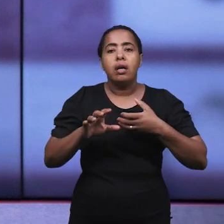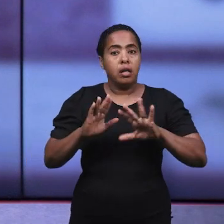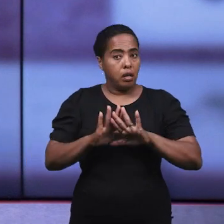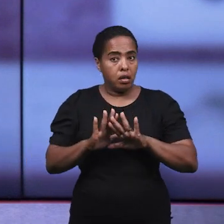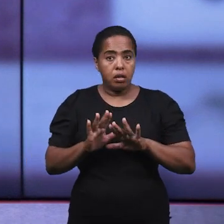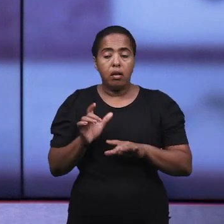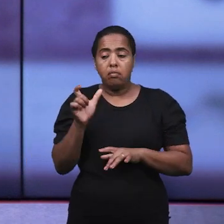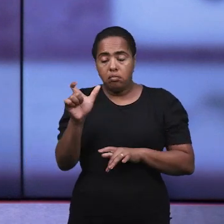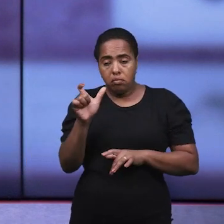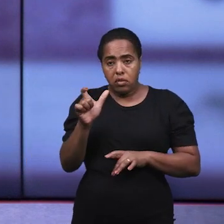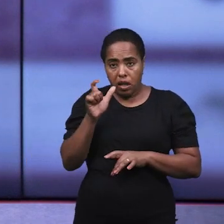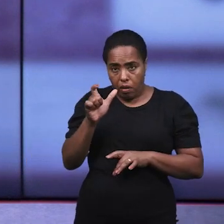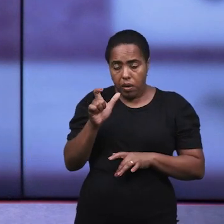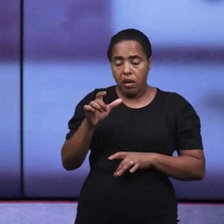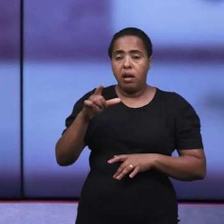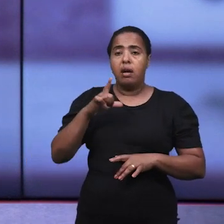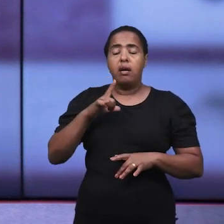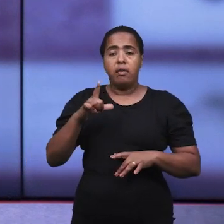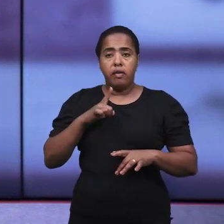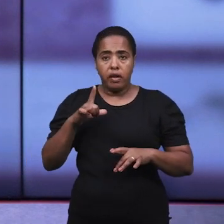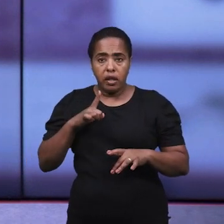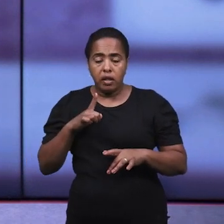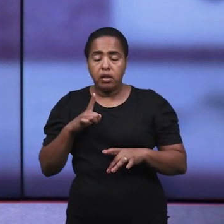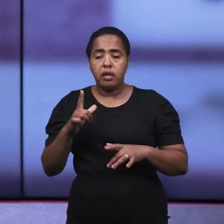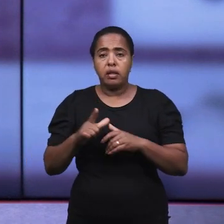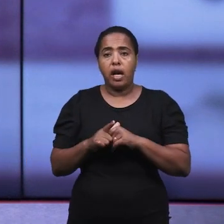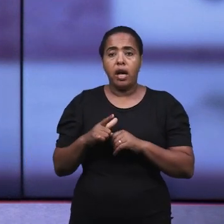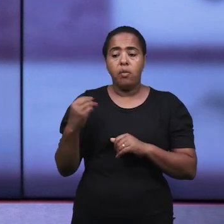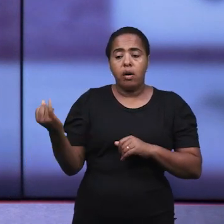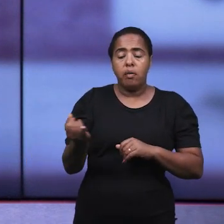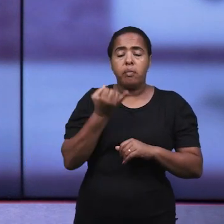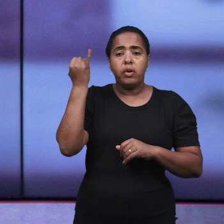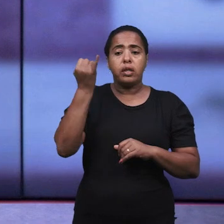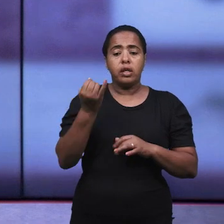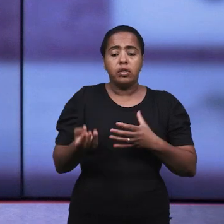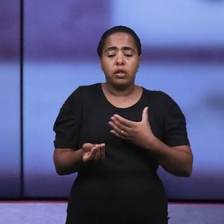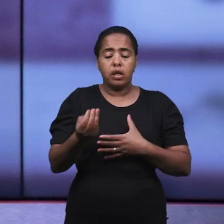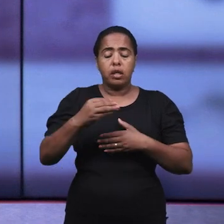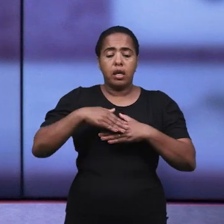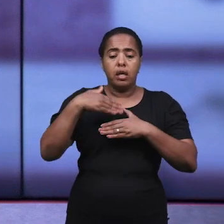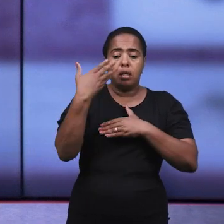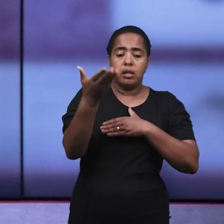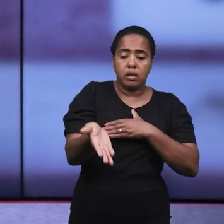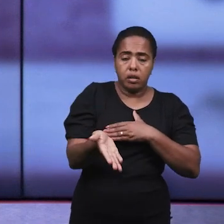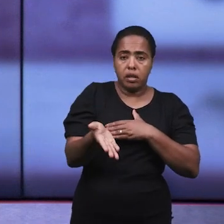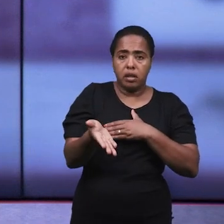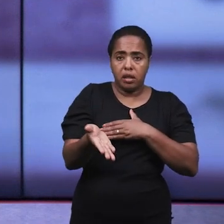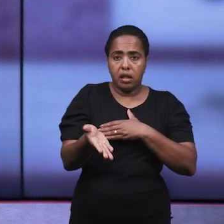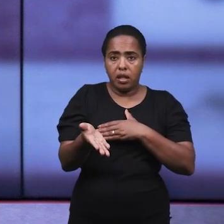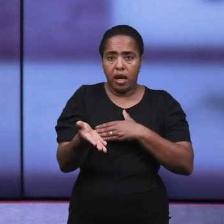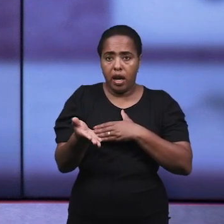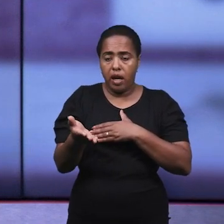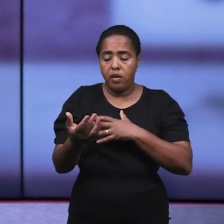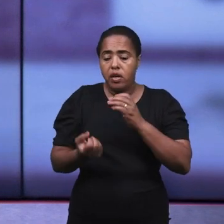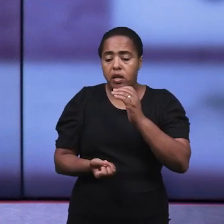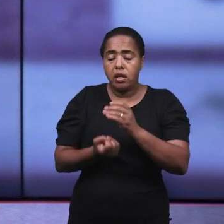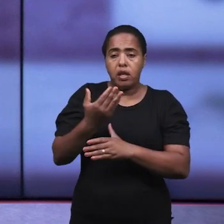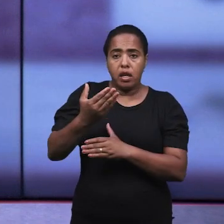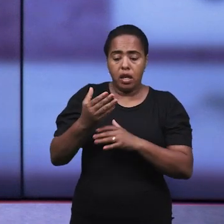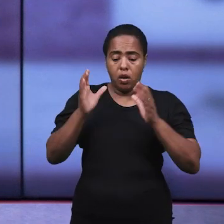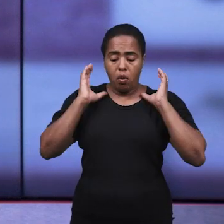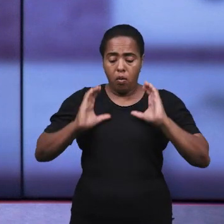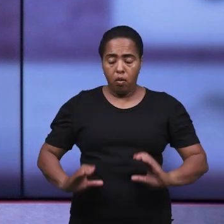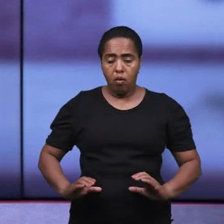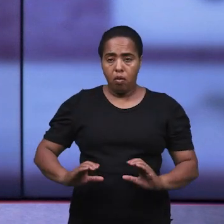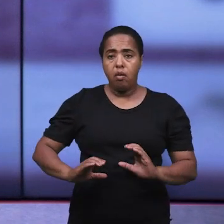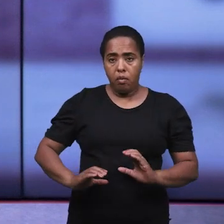dans ce sens que le mot, est constitutive. C'est par le processus d'internalisation de ce qui est externe que la